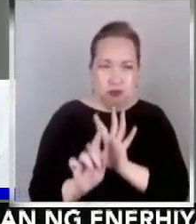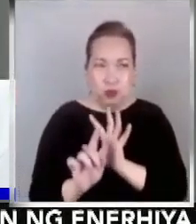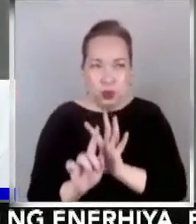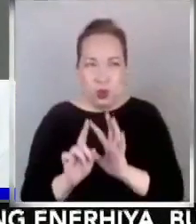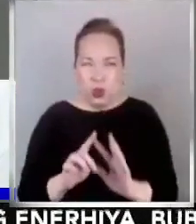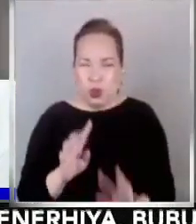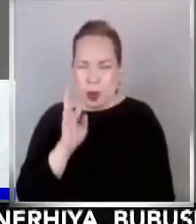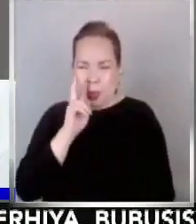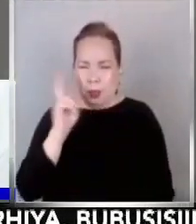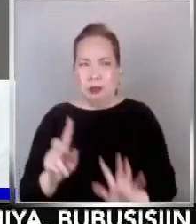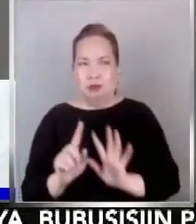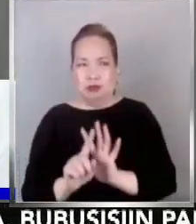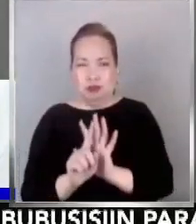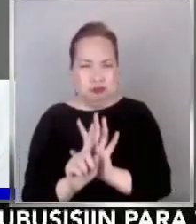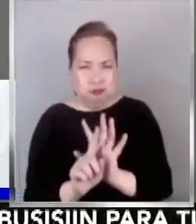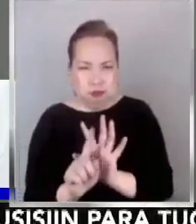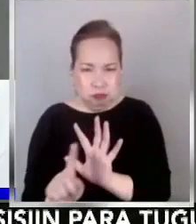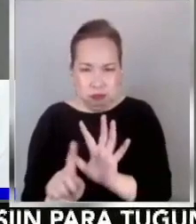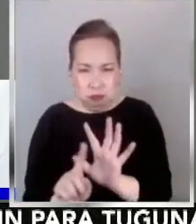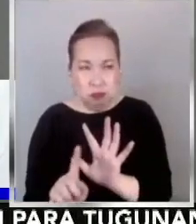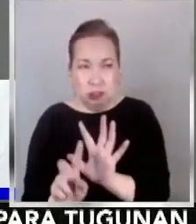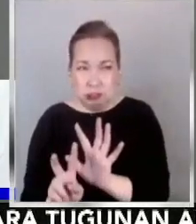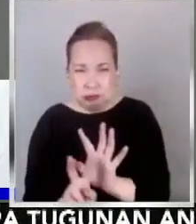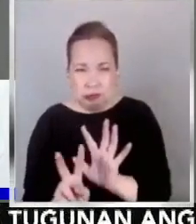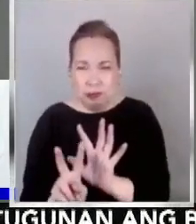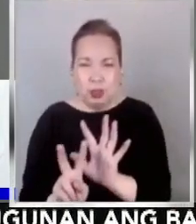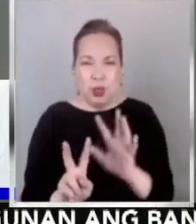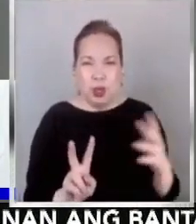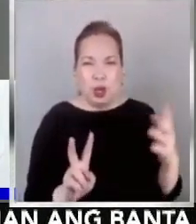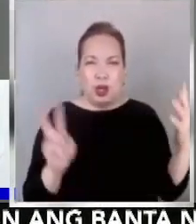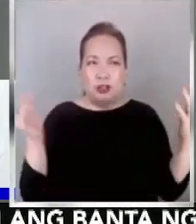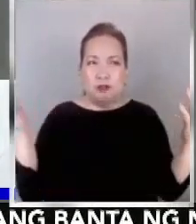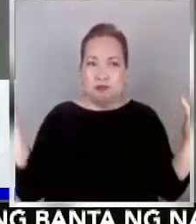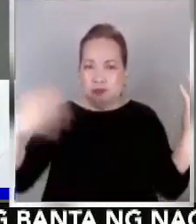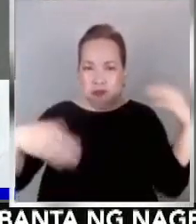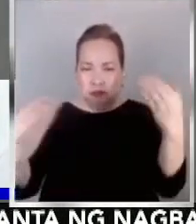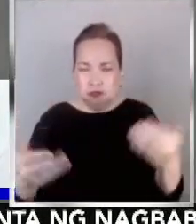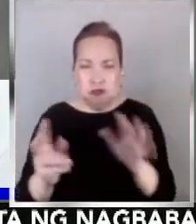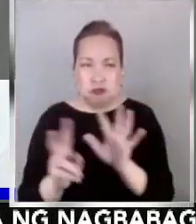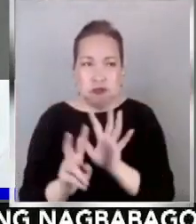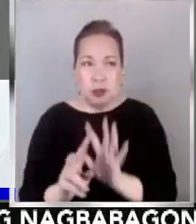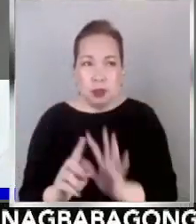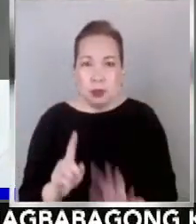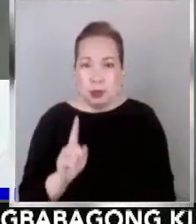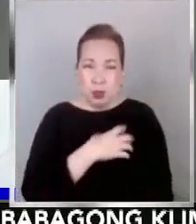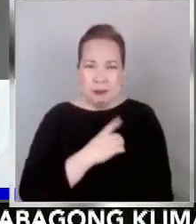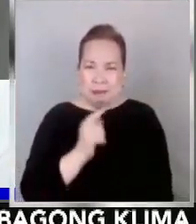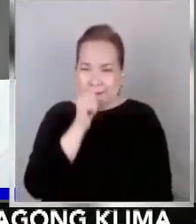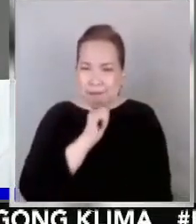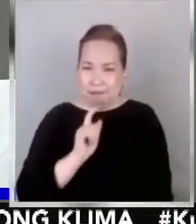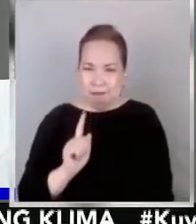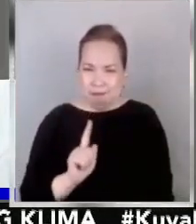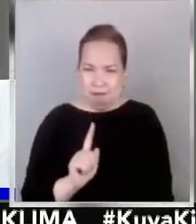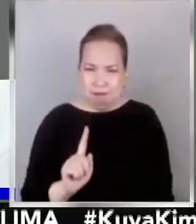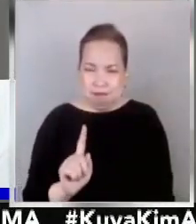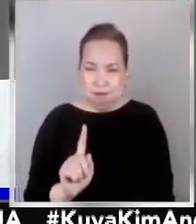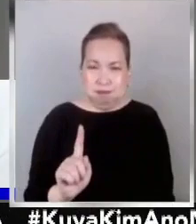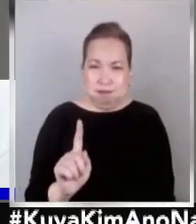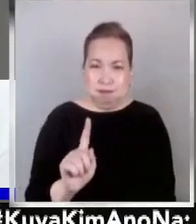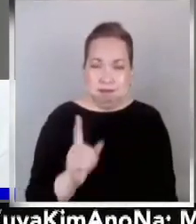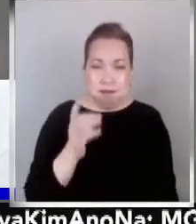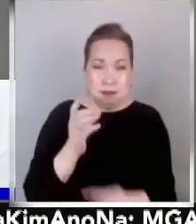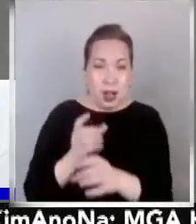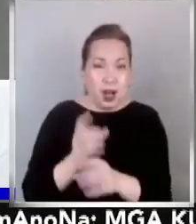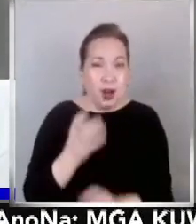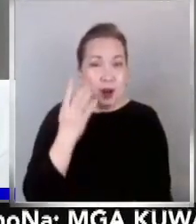na sa lugar at nagtutumbahan na rin ang mga barikada. Pero ang police walang takot na tinungo ang police mobile kung